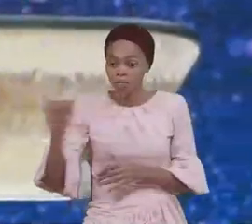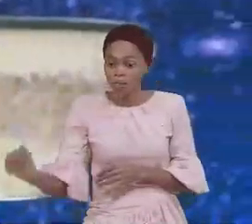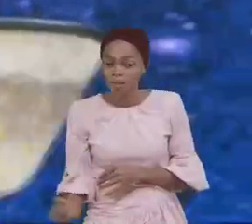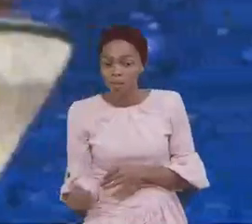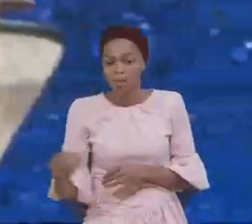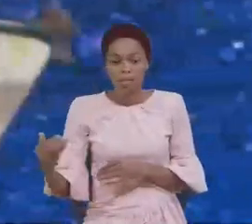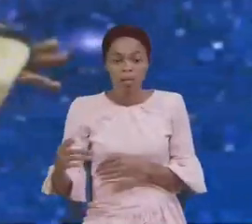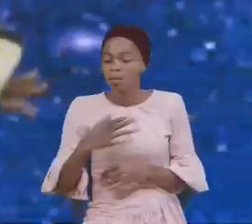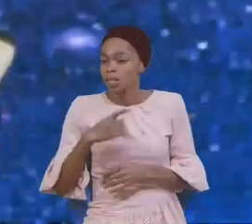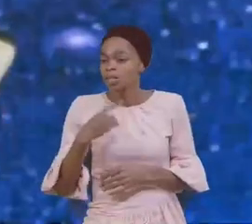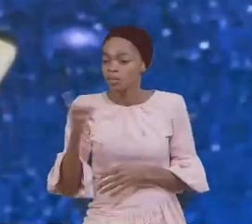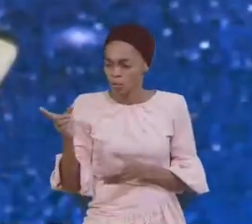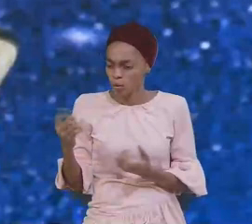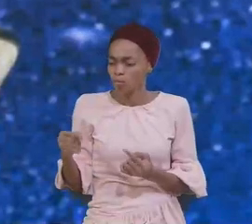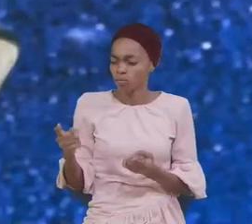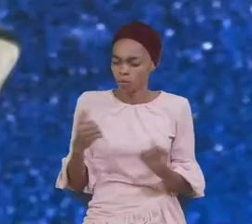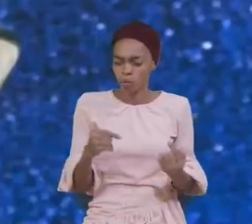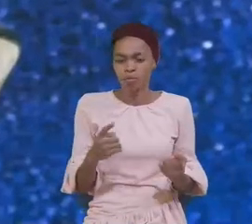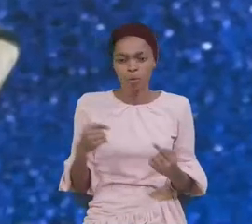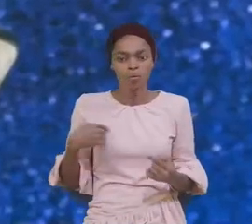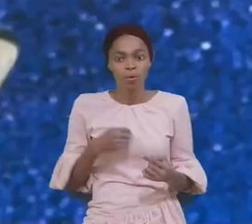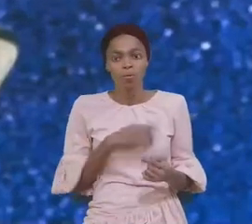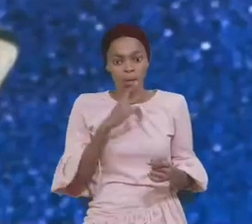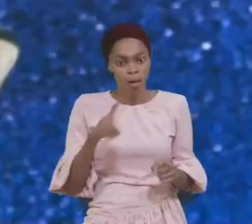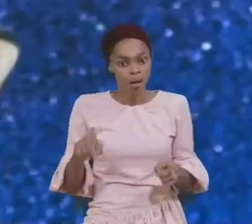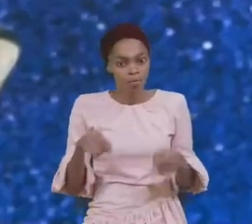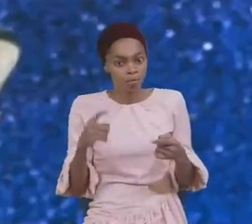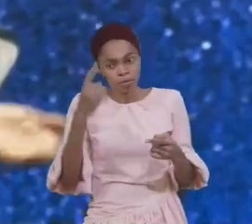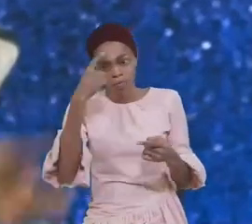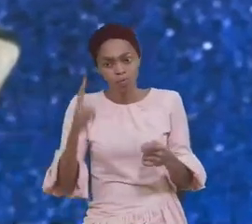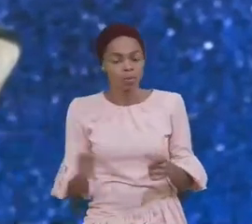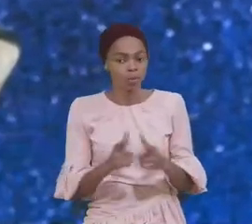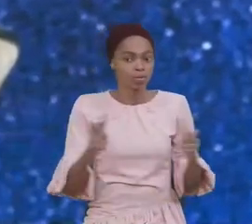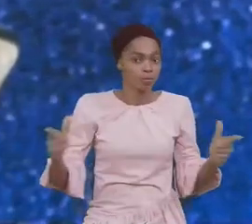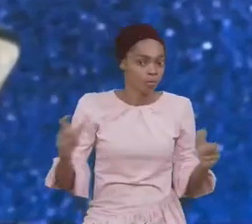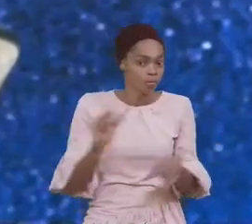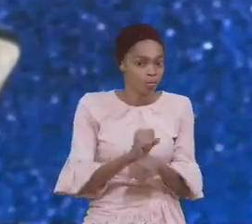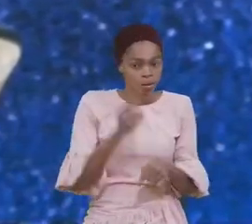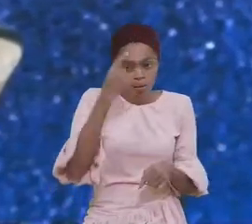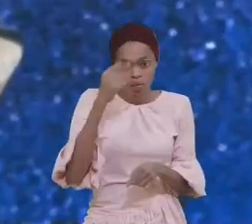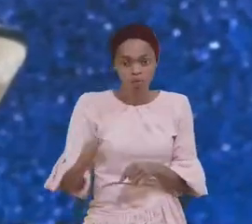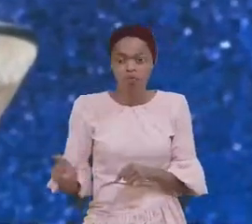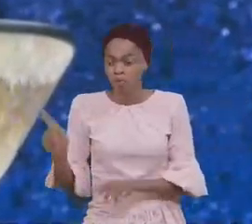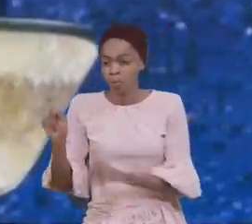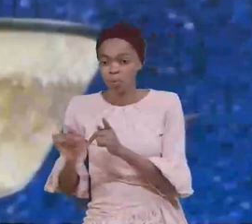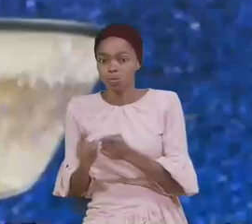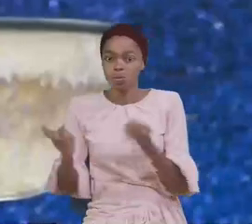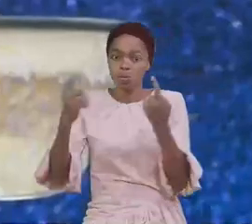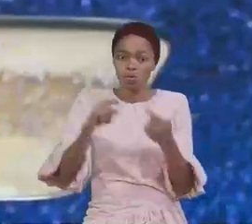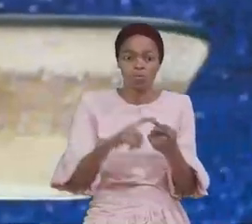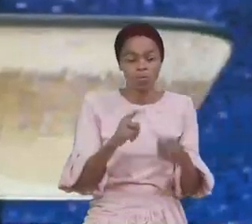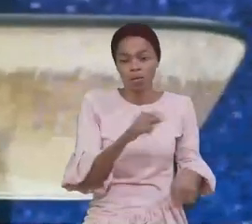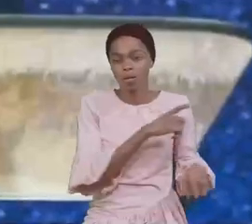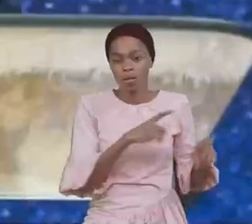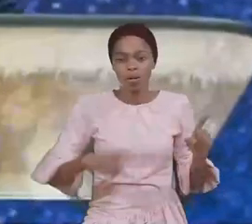venez, venez, nous sommes prêts pour la grande commission. Alors, nous voulons que les gens, nous voulons être sauvés, nous voulons nous